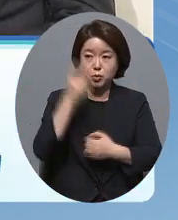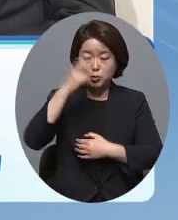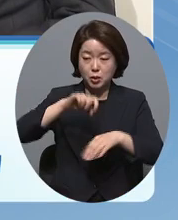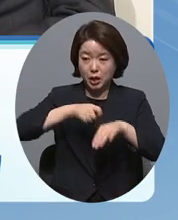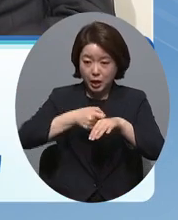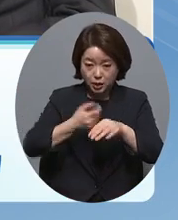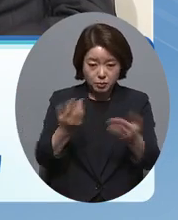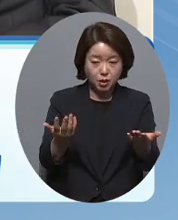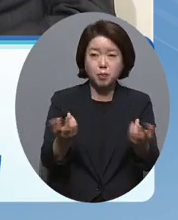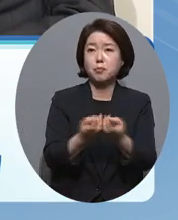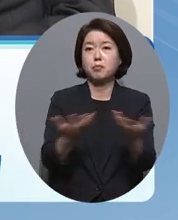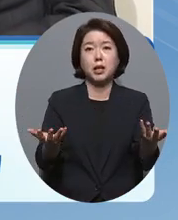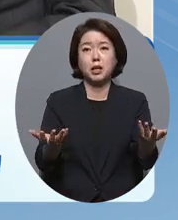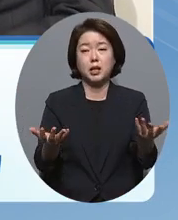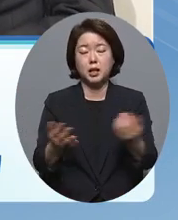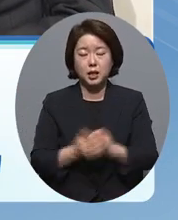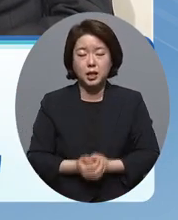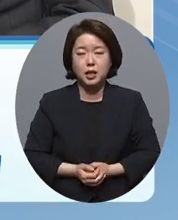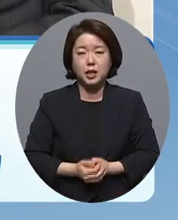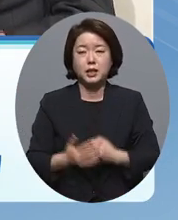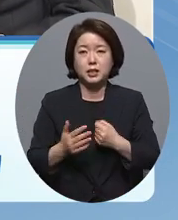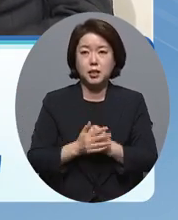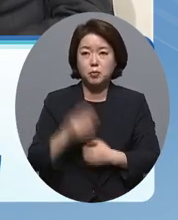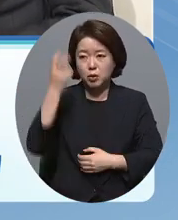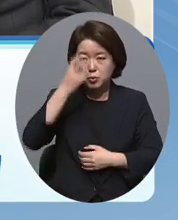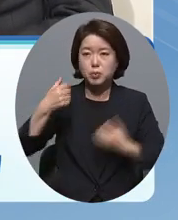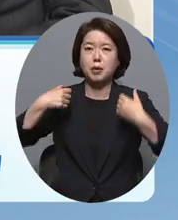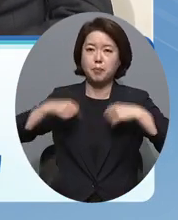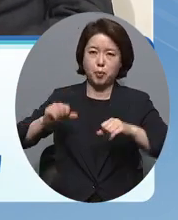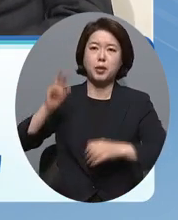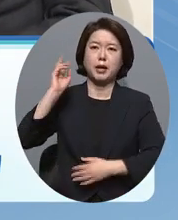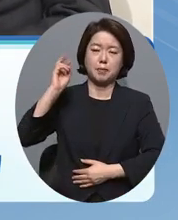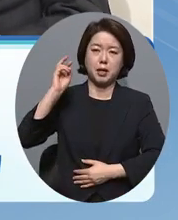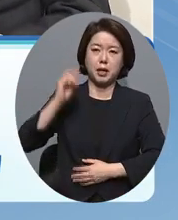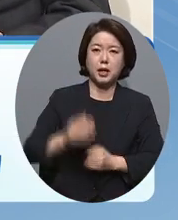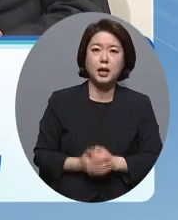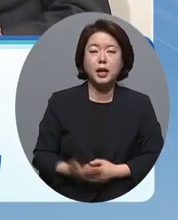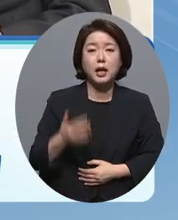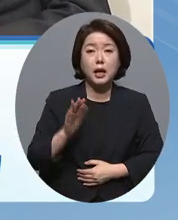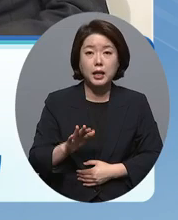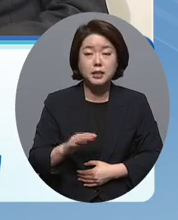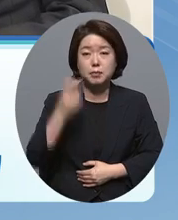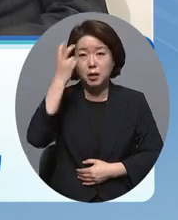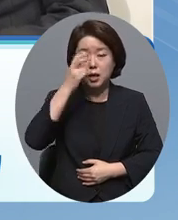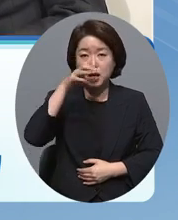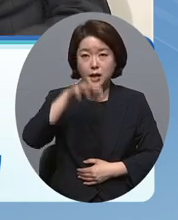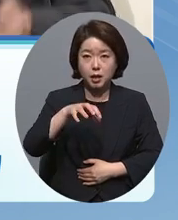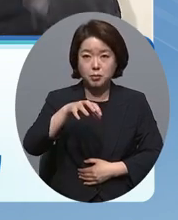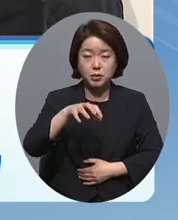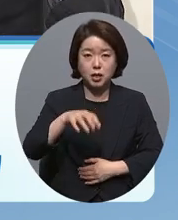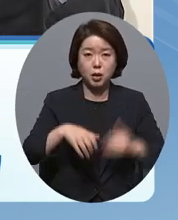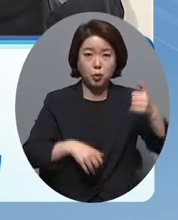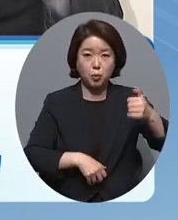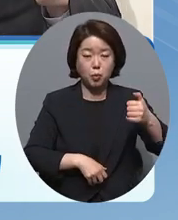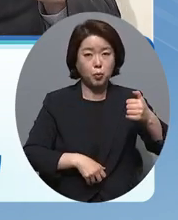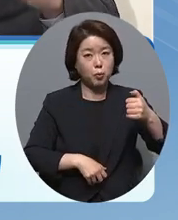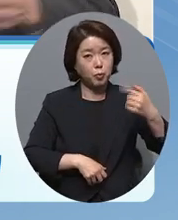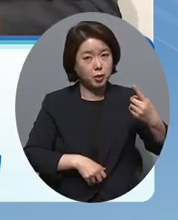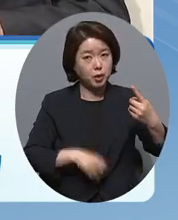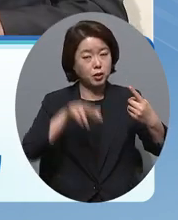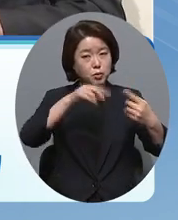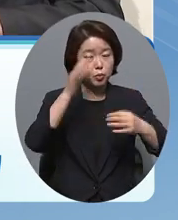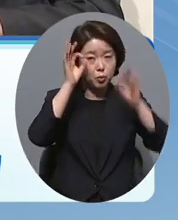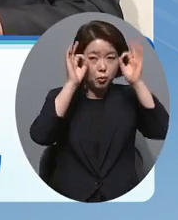방법은 없기 때문에 아마 그래서 조사를 포기한 것으로 보고 다만 감사 헌법 51조인가 뭐 거기에